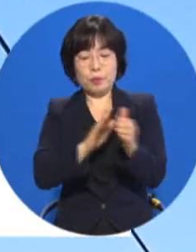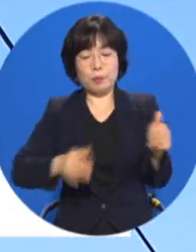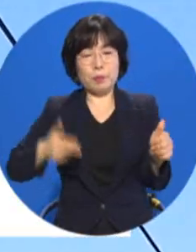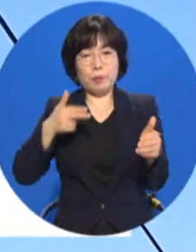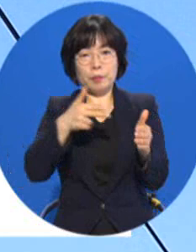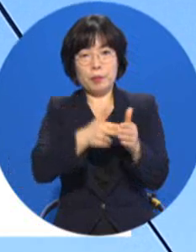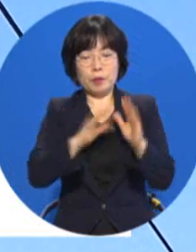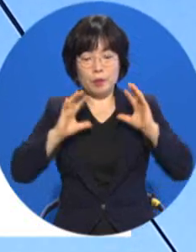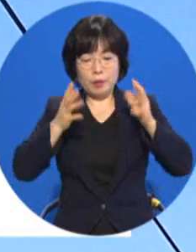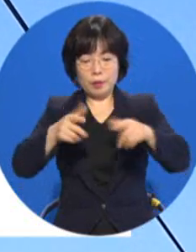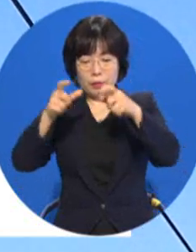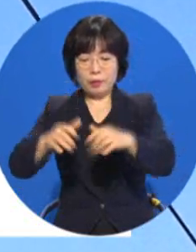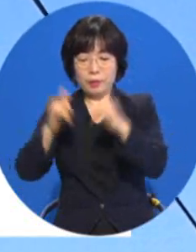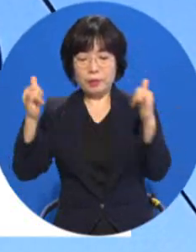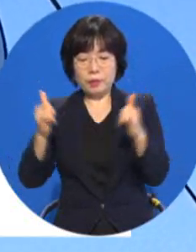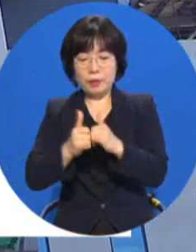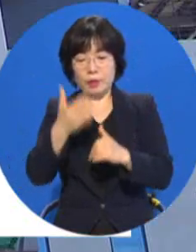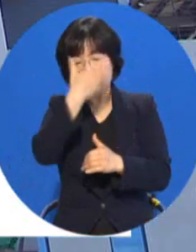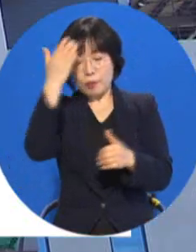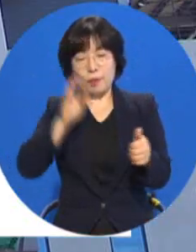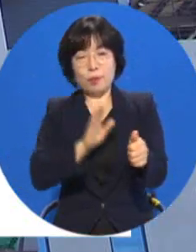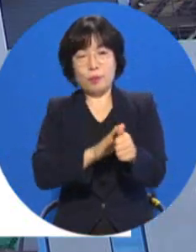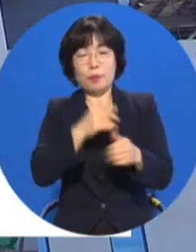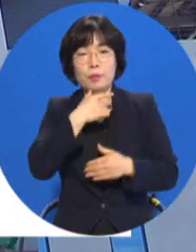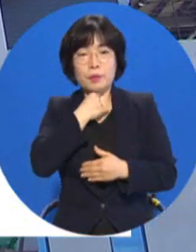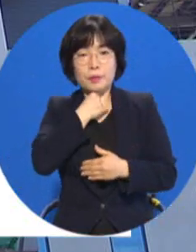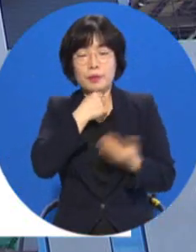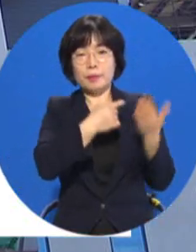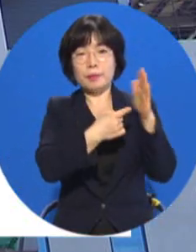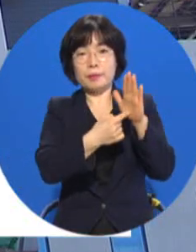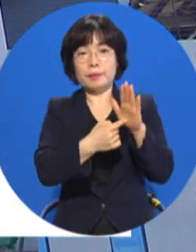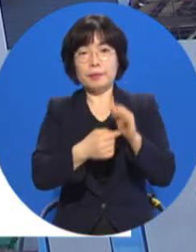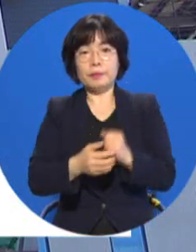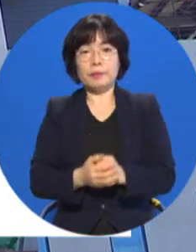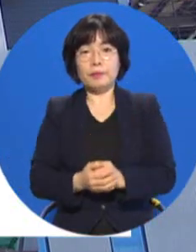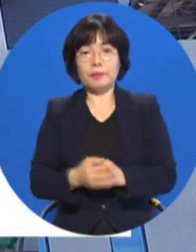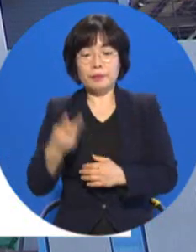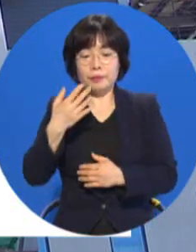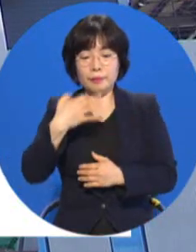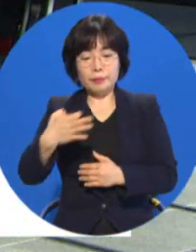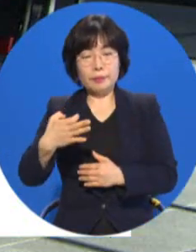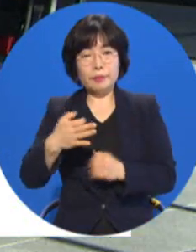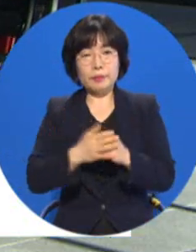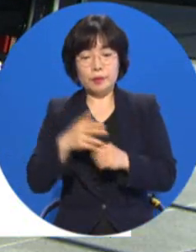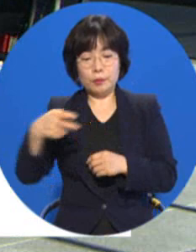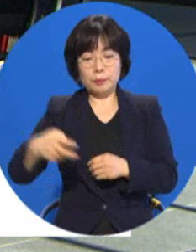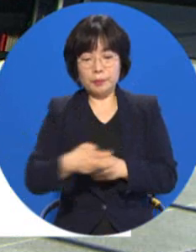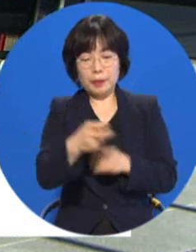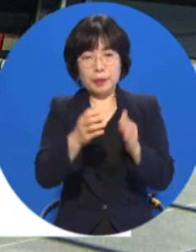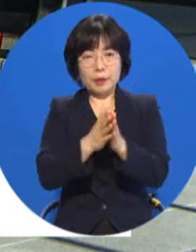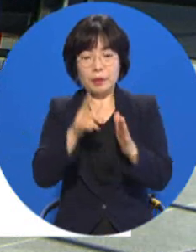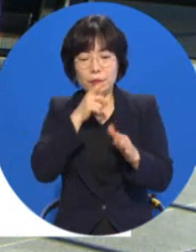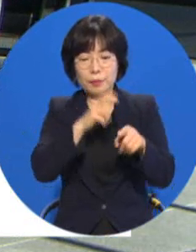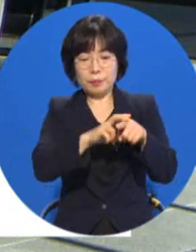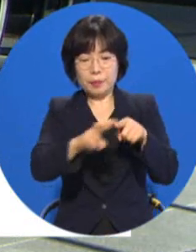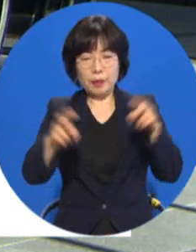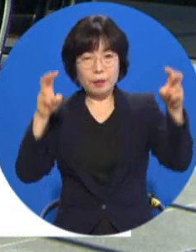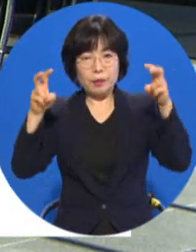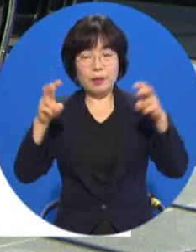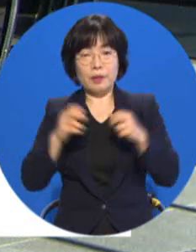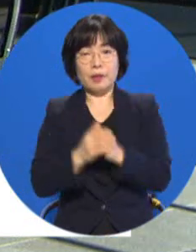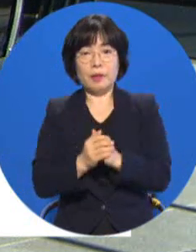통해 국가와 지역사회에 이바지하고자 한다고 밝혔습니다. 2014년 운행을 시작한 여수 해상